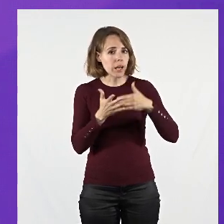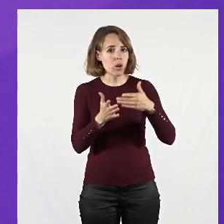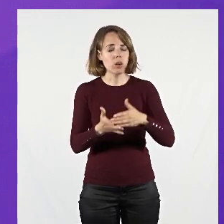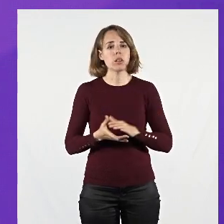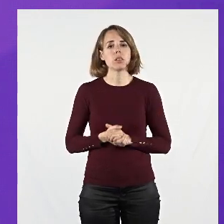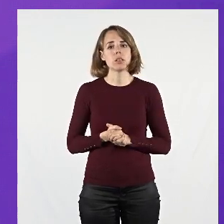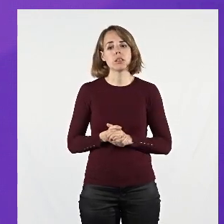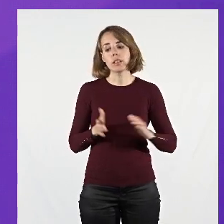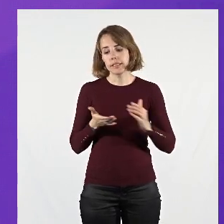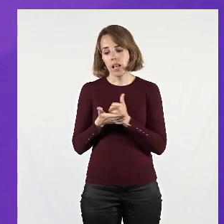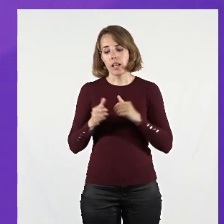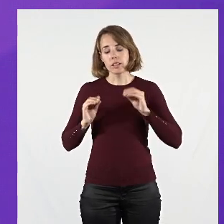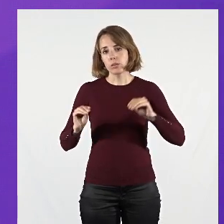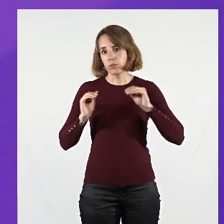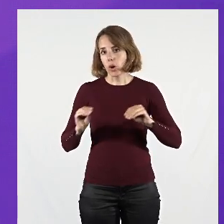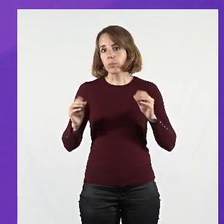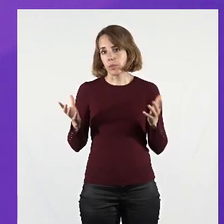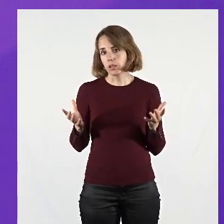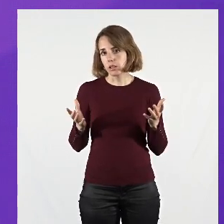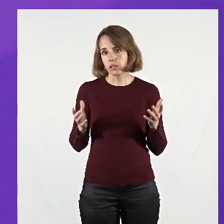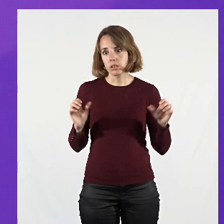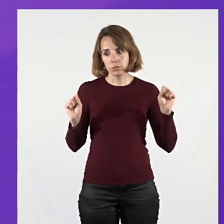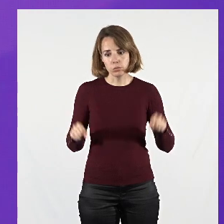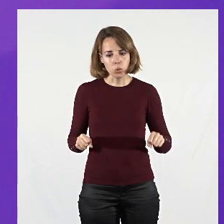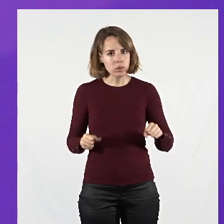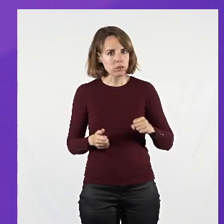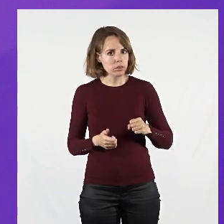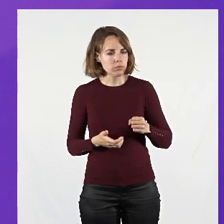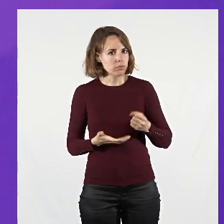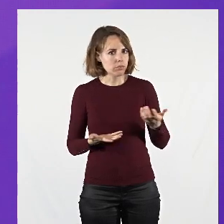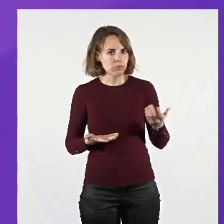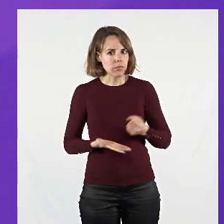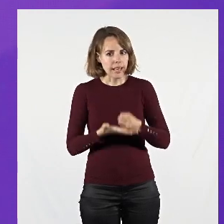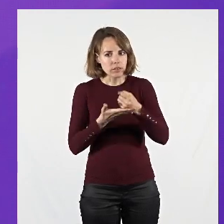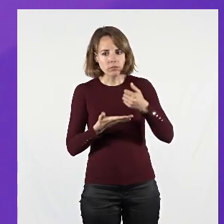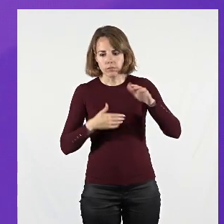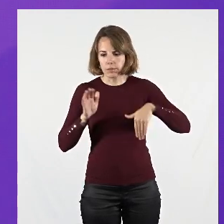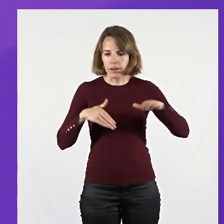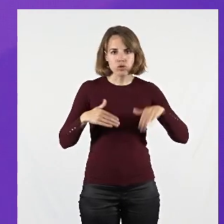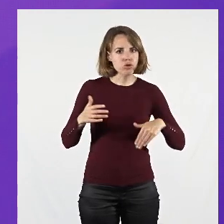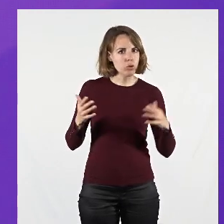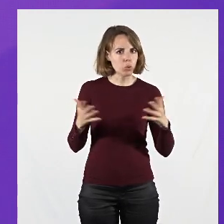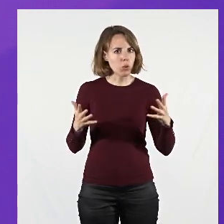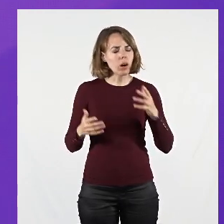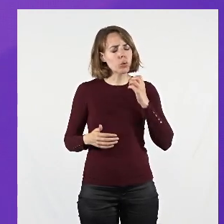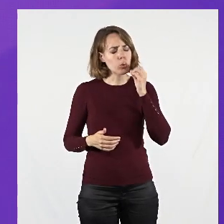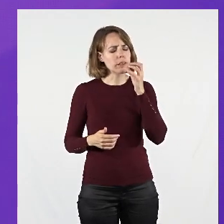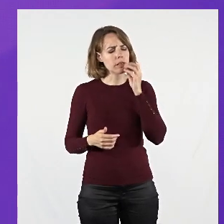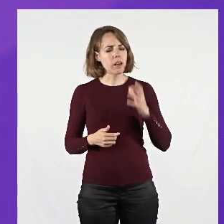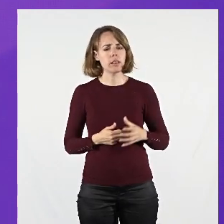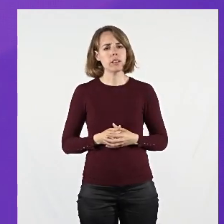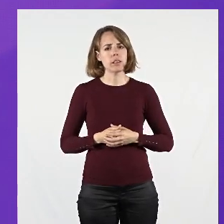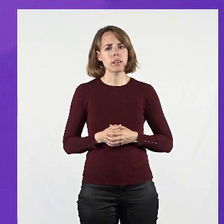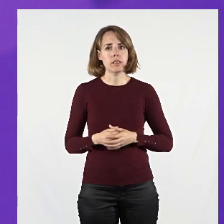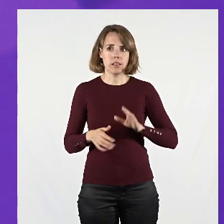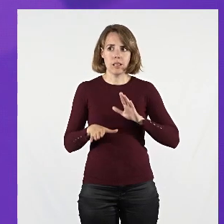salariés aux différentes démarches qui peuvent les aider dans le cadre de leur activité. Donc en prévention, on va d'abord